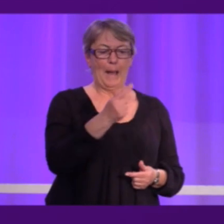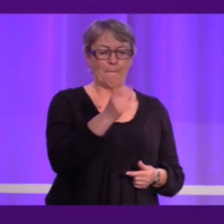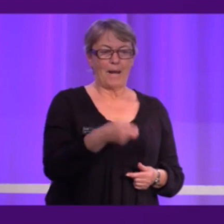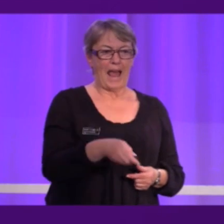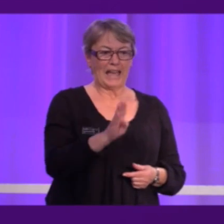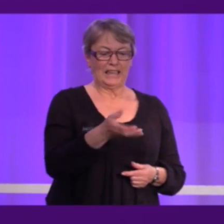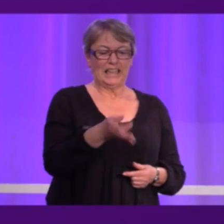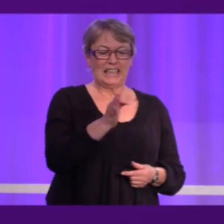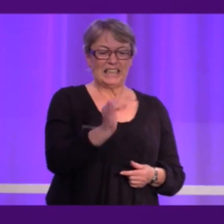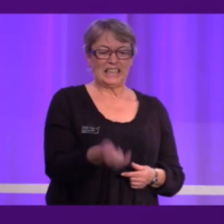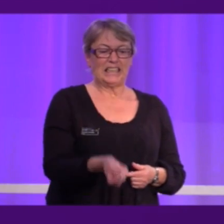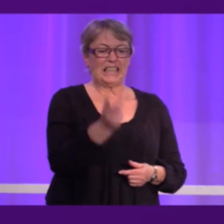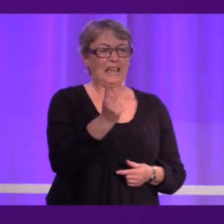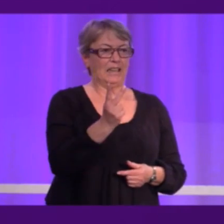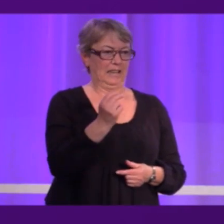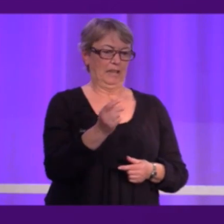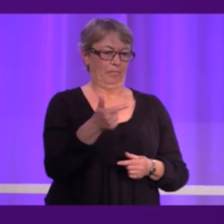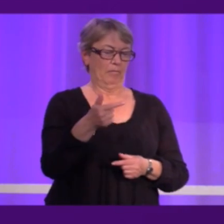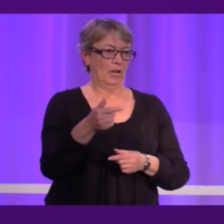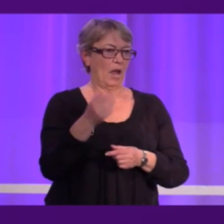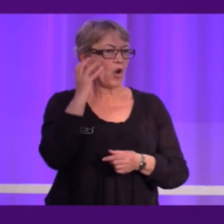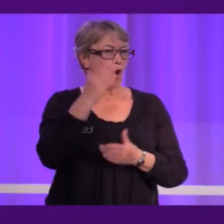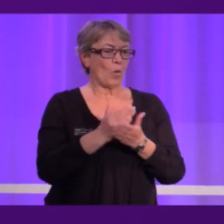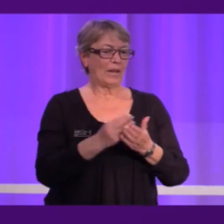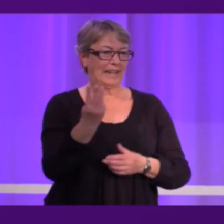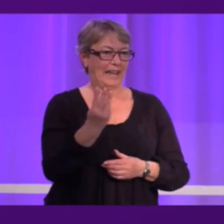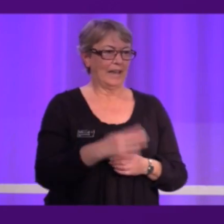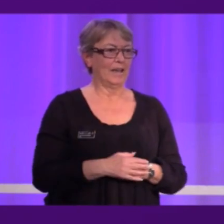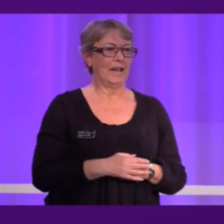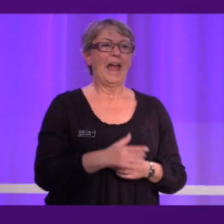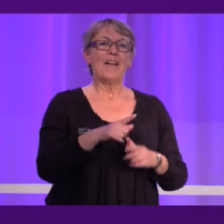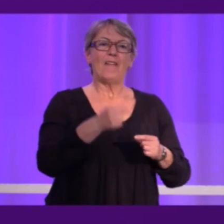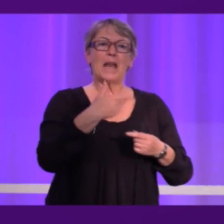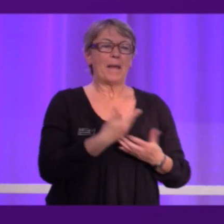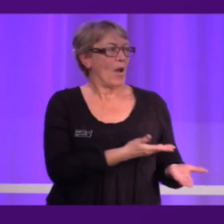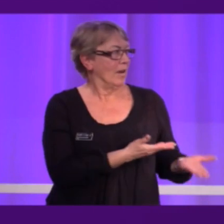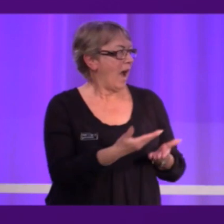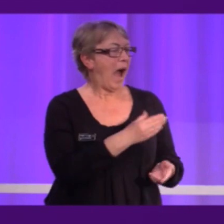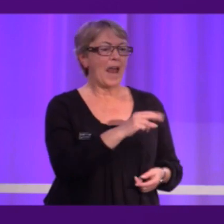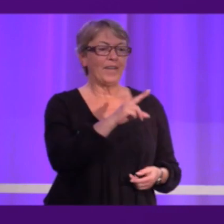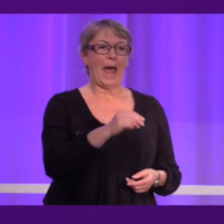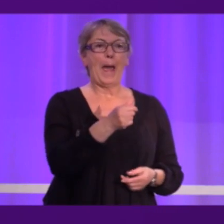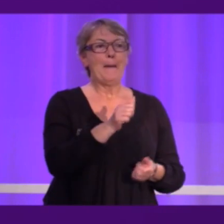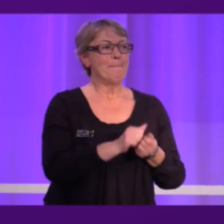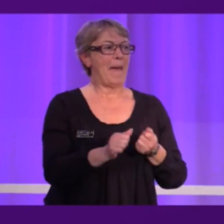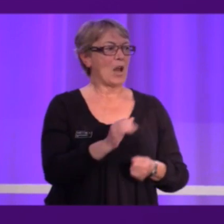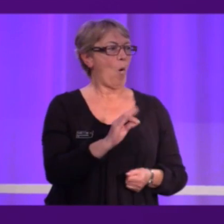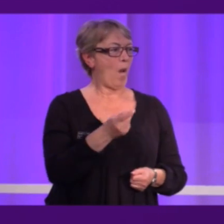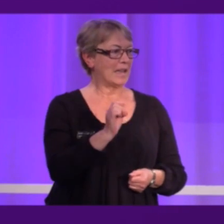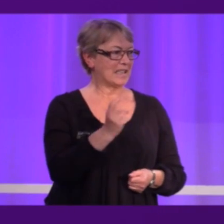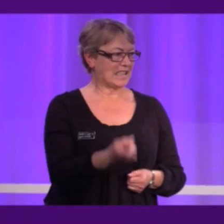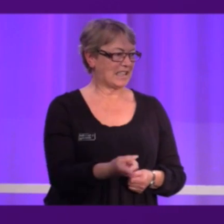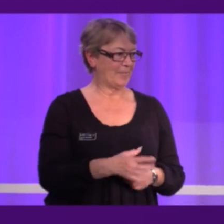i P3s morgonpasset när hon recenserar film. Hjälp mig att välkomna Anna Bergholtz.